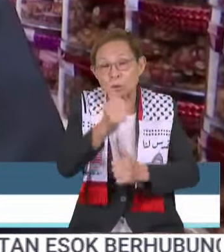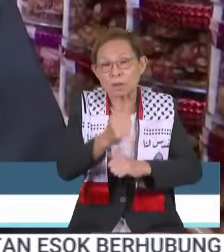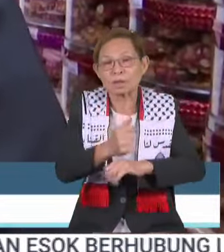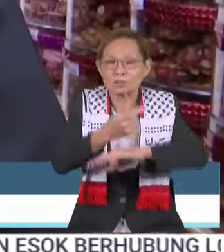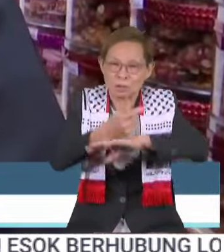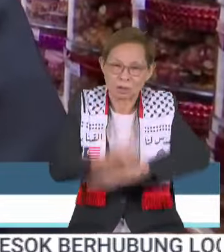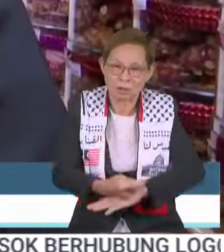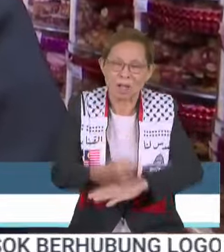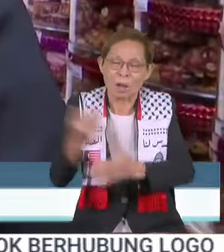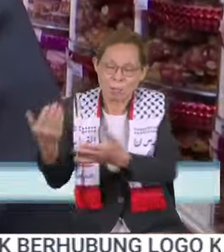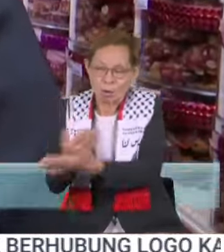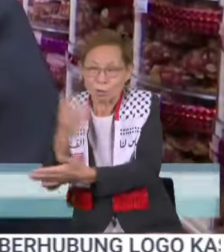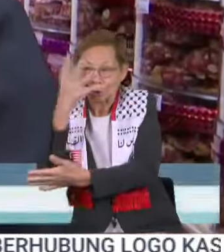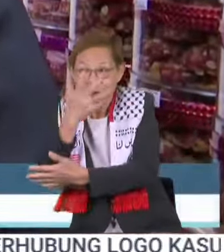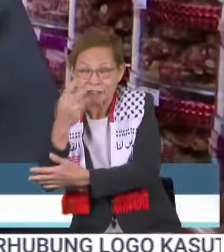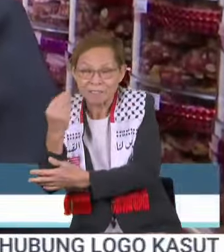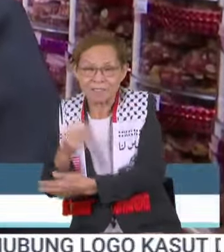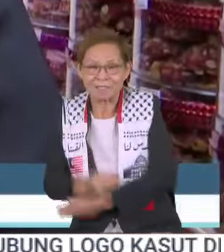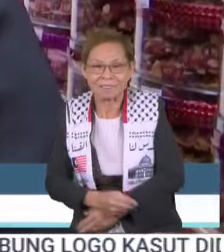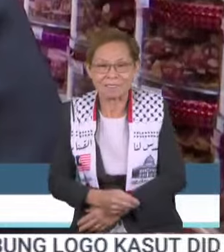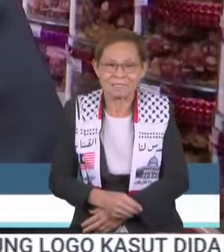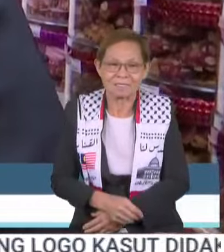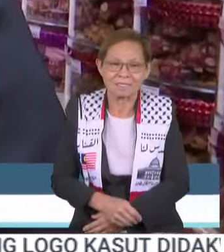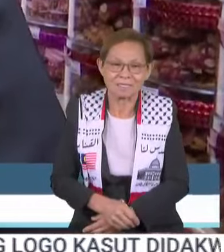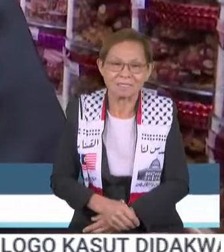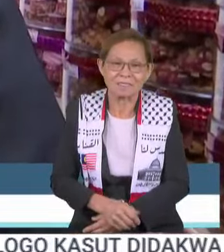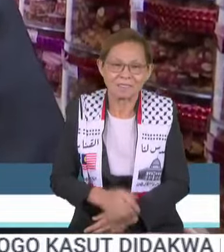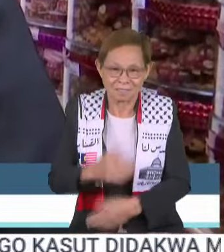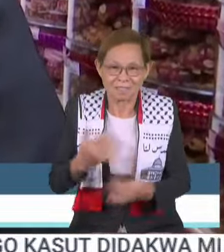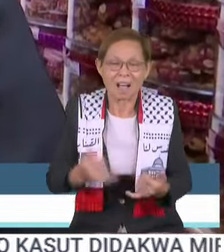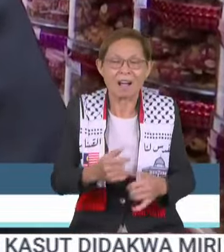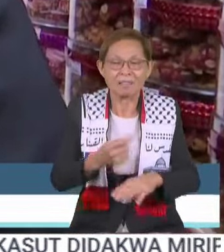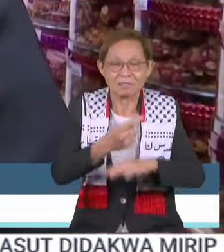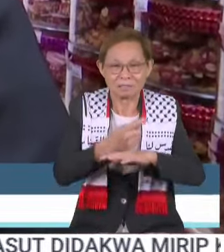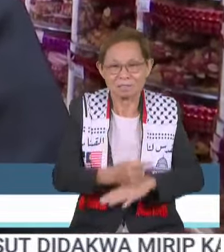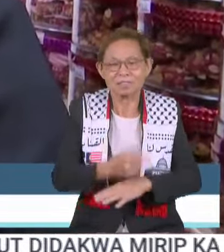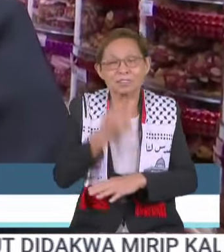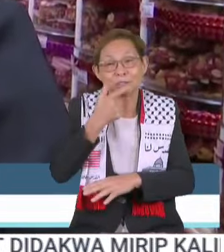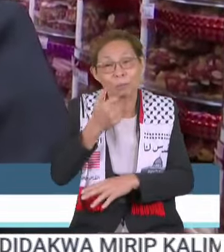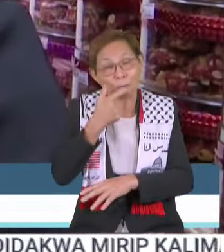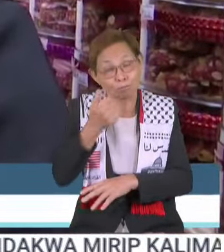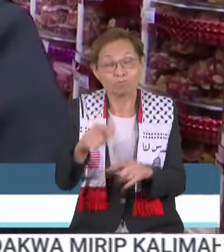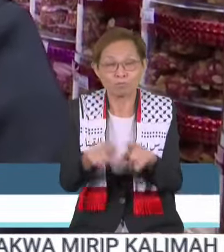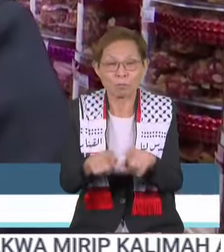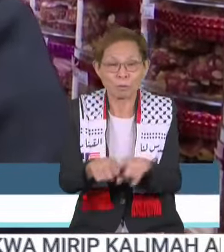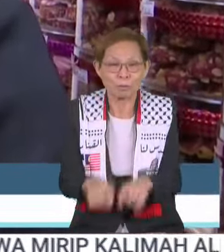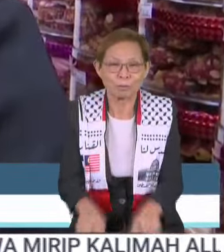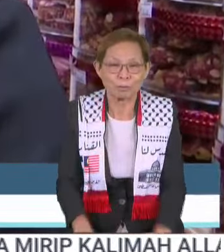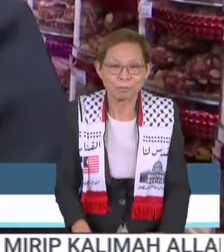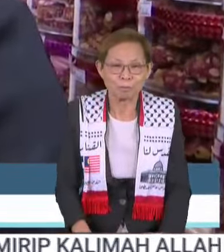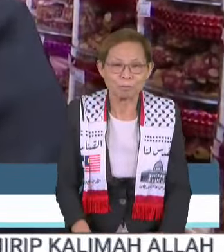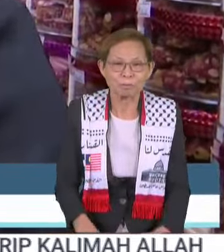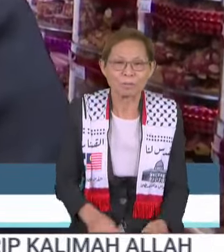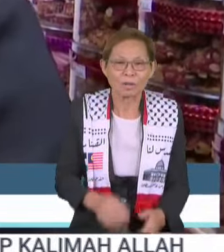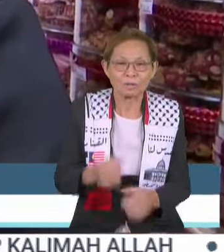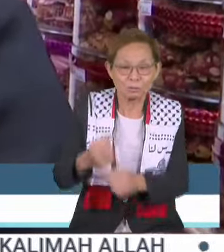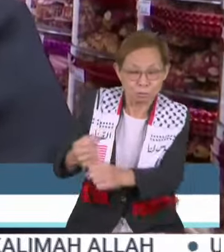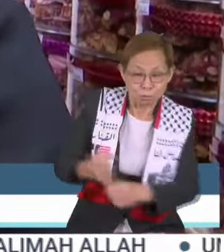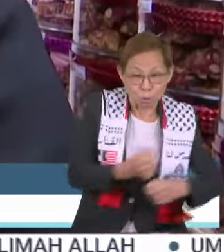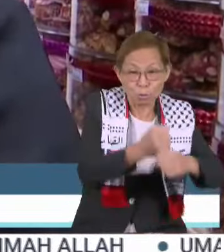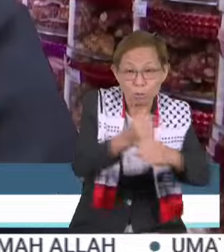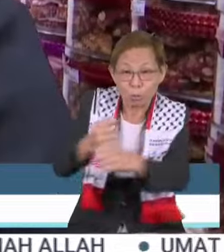cantik juga. Sedap, yang sedap yang ni pun sedap. Lama dulu sekarang pun sedap juga. Tradisional tu macam mana? Macam mana? Dodol,